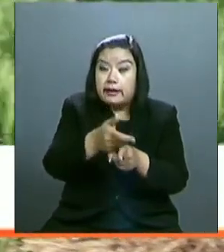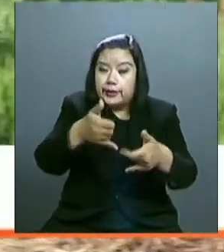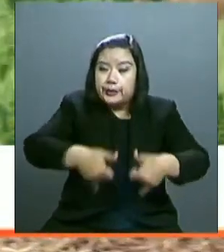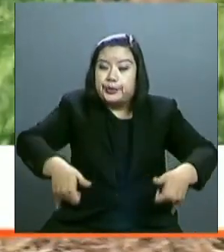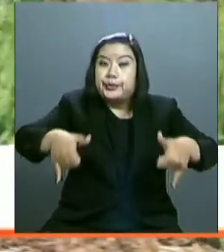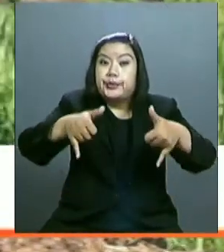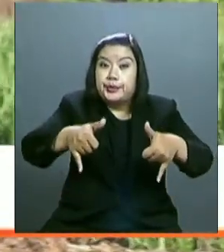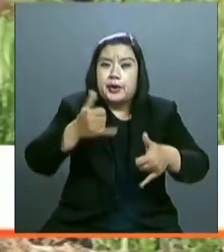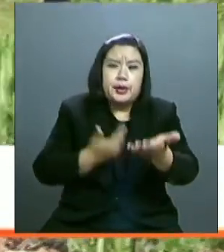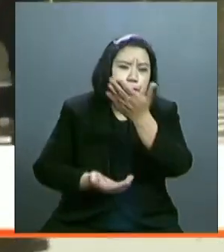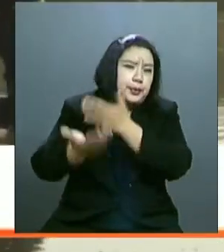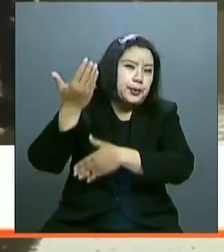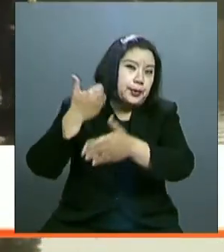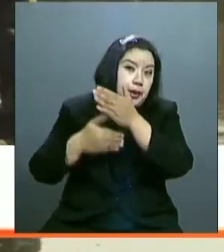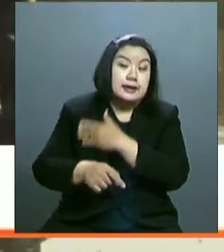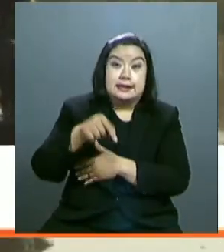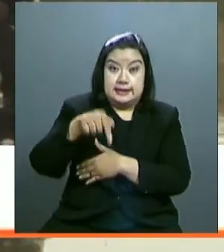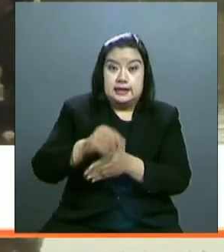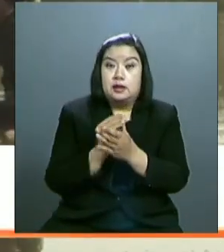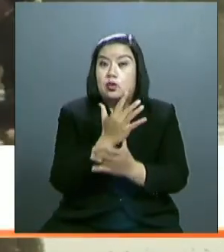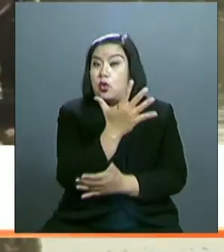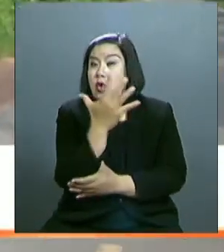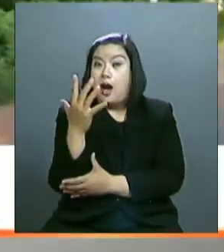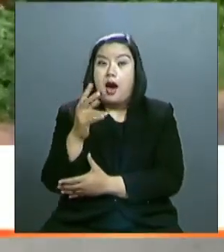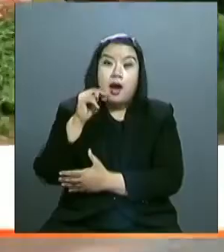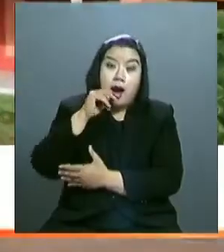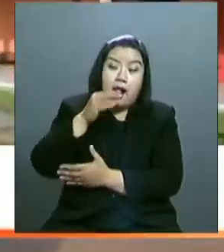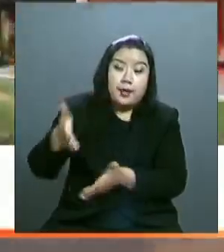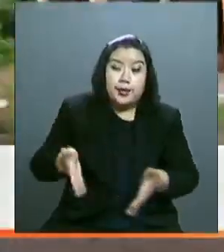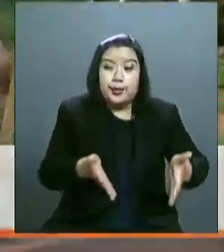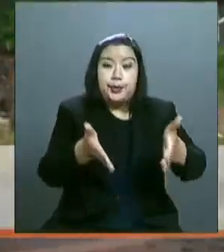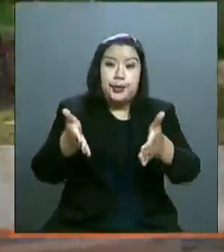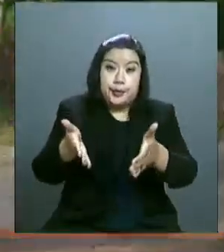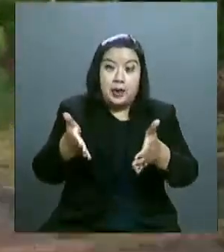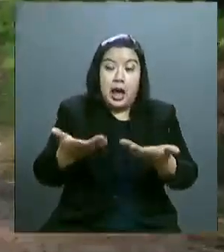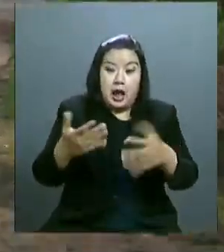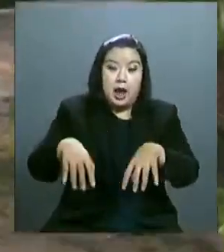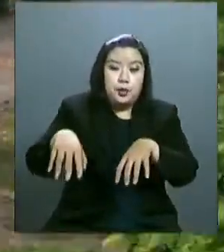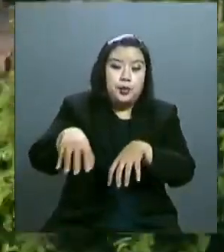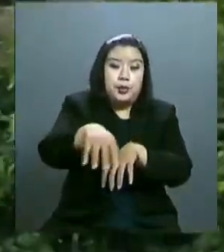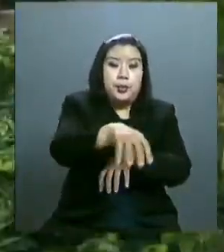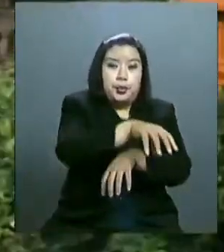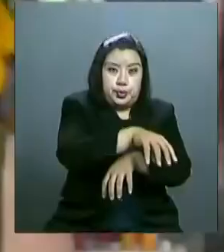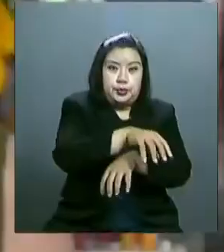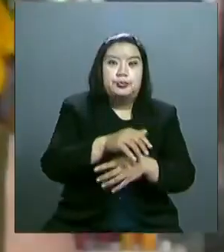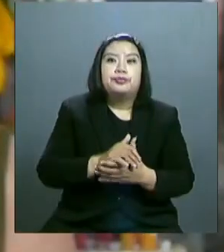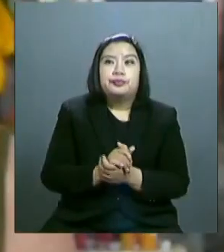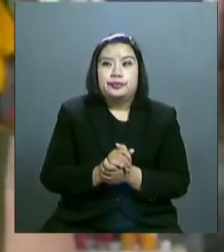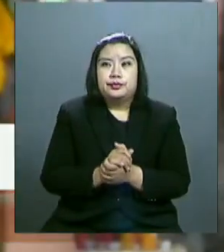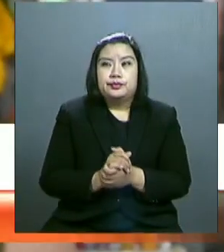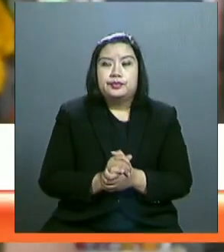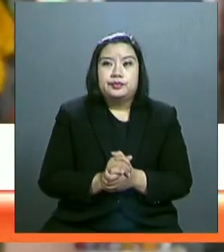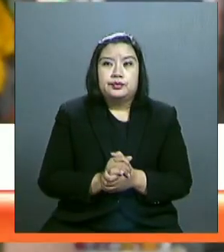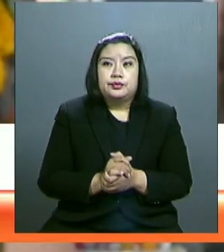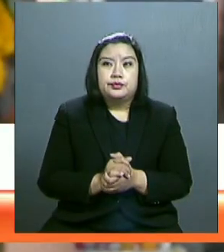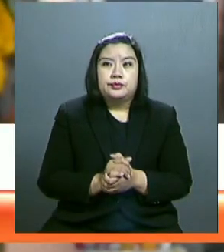แห่งนี้มีป่าไม้และแม่น้ำที่อุดมสมบูรณ์จึงเลือกตั้งถิ่นฐานจนถึงปัจจุบัน บุญเลยปัตต